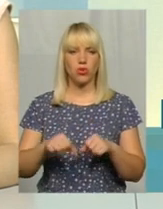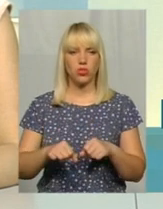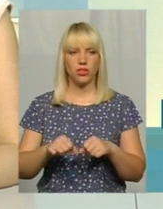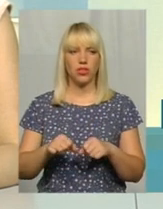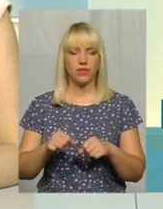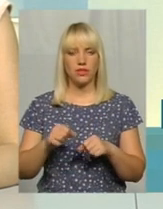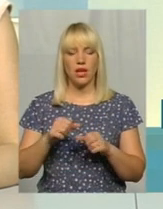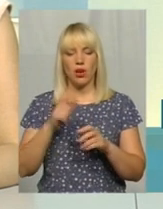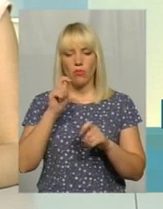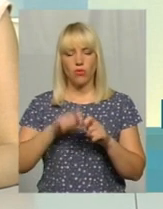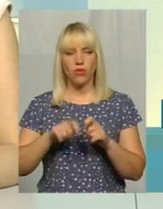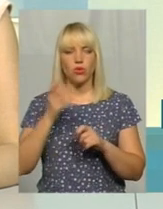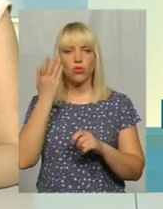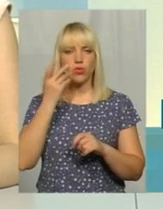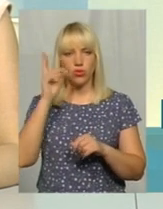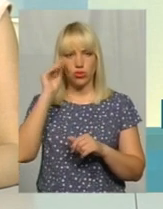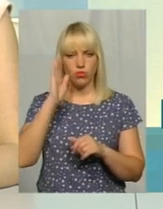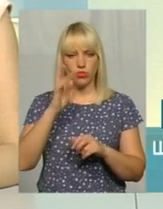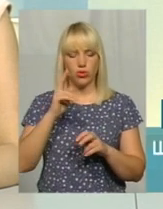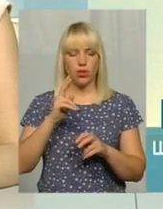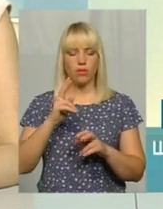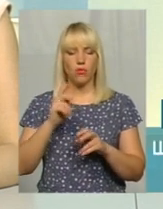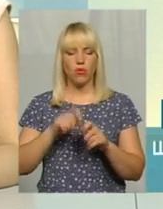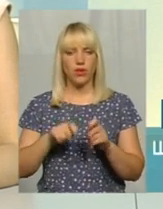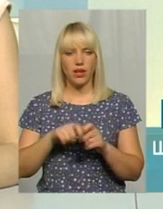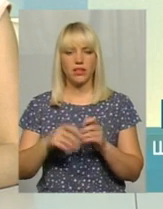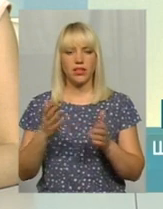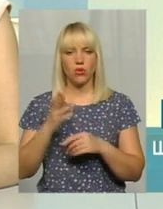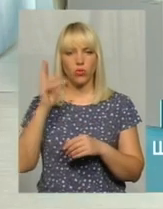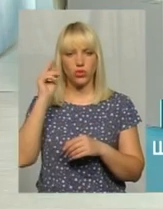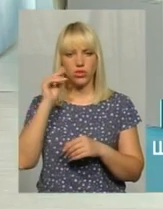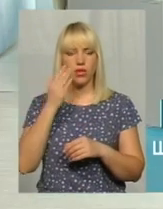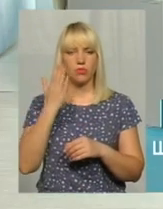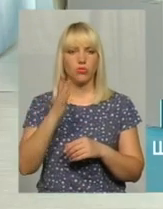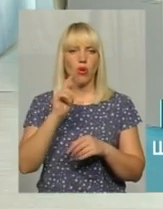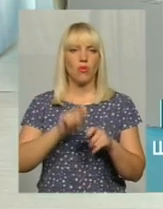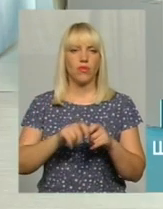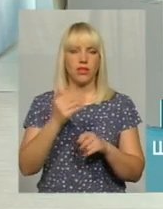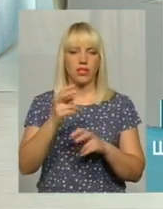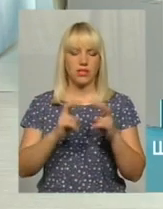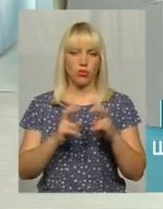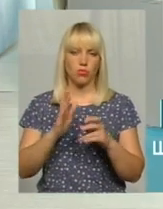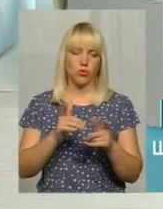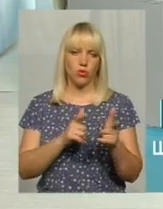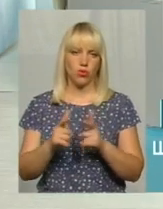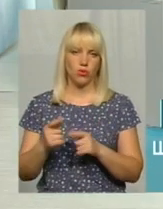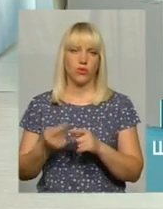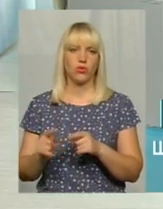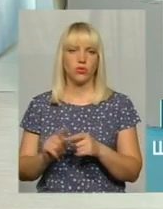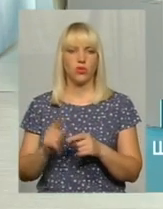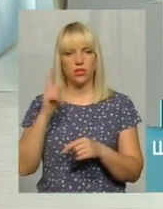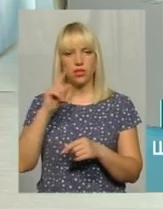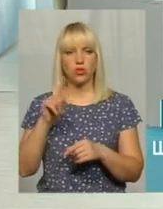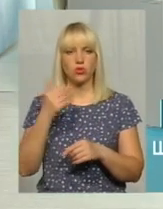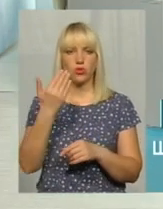будуть перевіряти. Він побачить своє підприємство і бути готовим до цього, дотримуватися вимог законодавства і знати, що до нього прийдуть